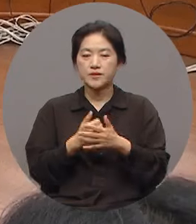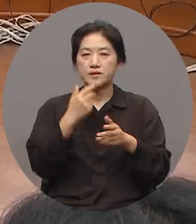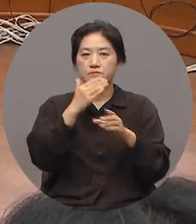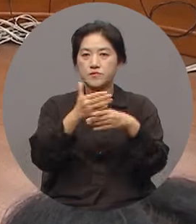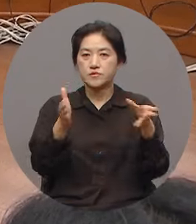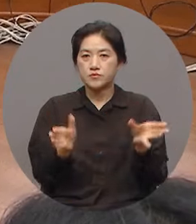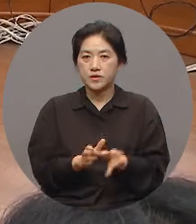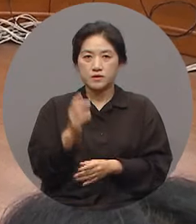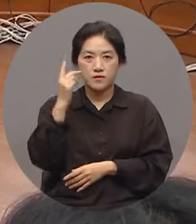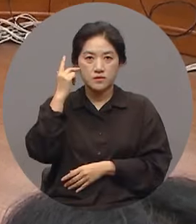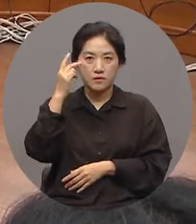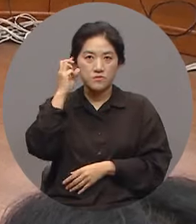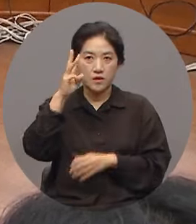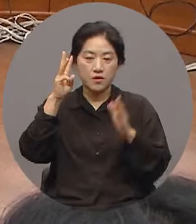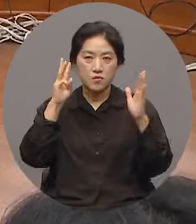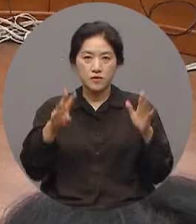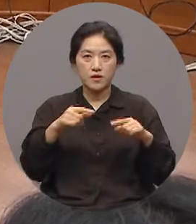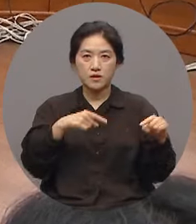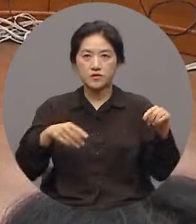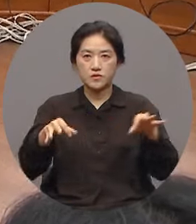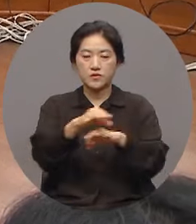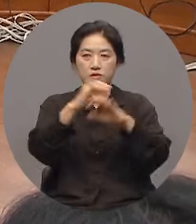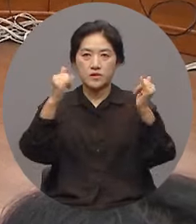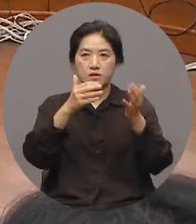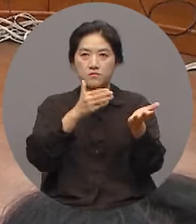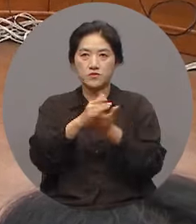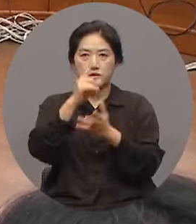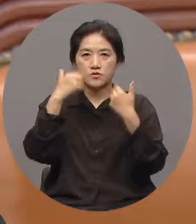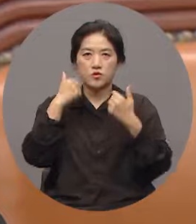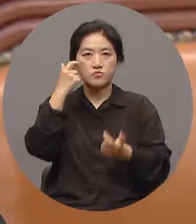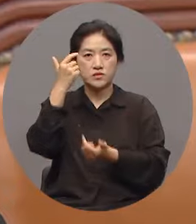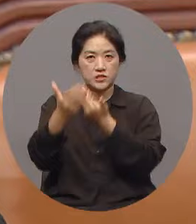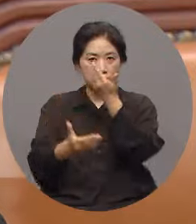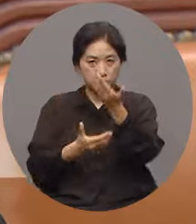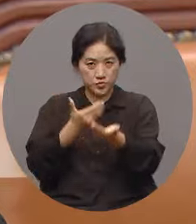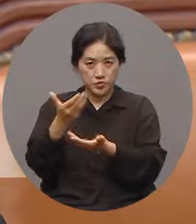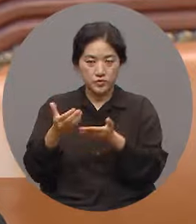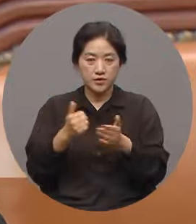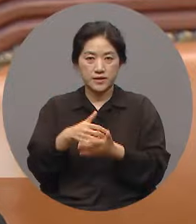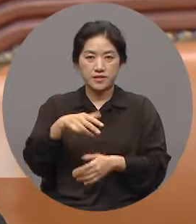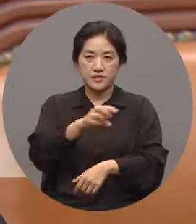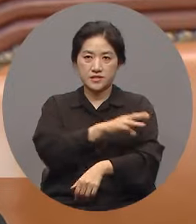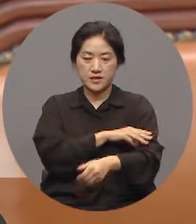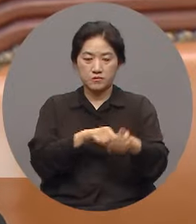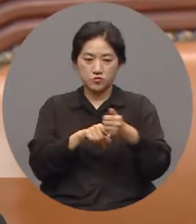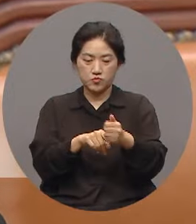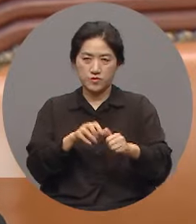민주당은 다음 주 사흘간 이어질 정치, 경제, 사회 분야 대정부 질문에서도 최상병 수사